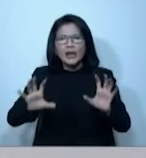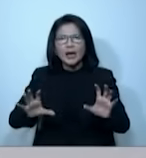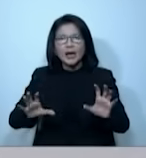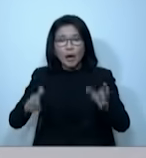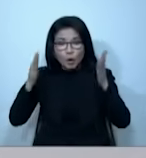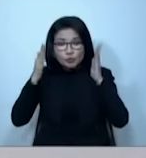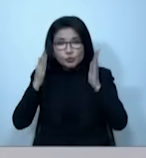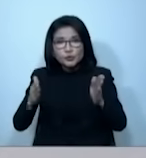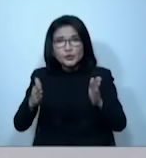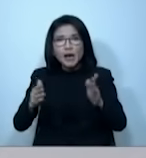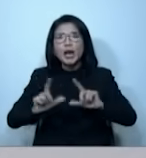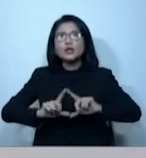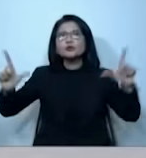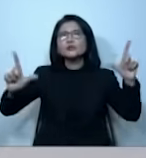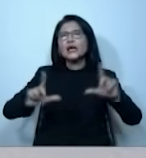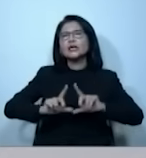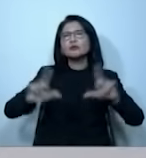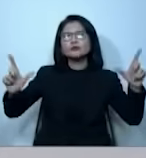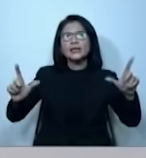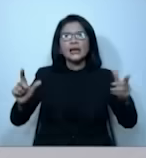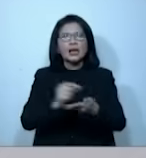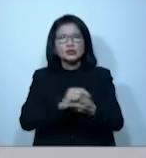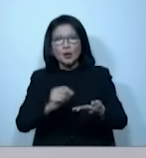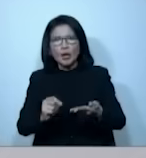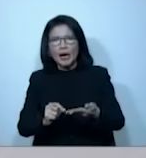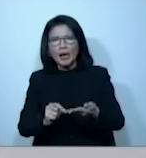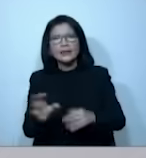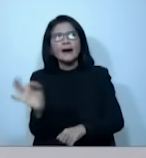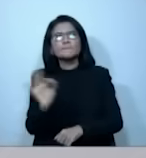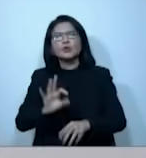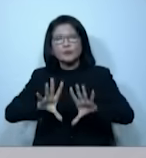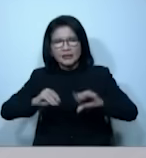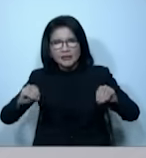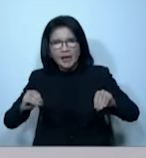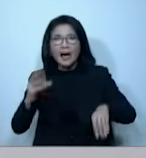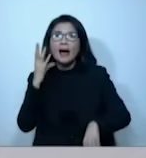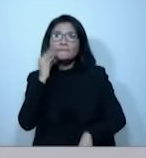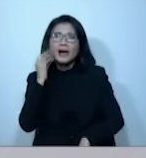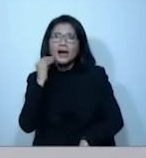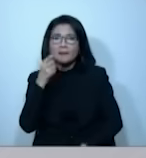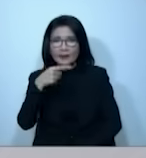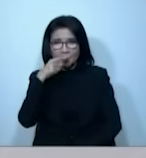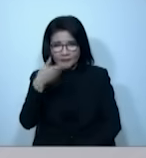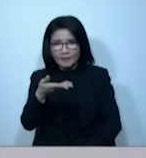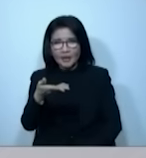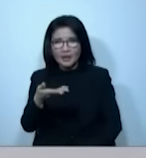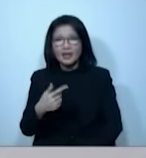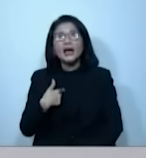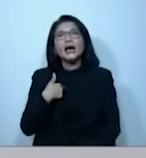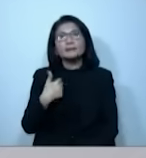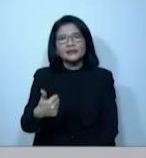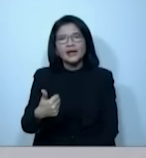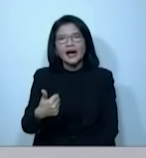terutama lulusan-lulusan sekolah dan seaj yang belum tertampung mungkin pengalaman bapak bisa Bapak memberi